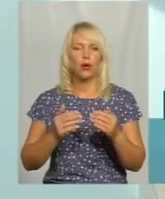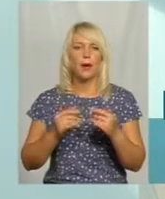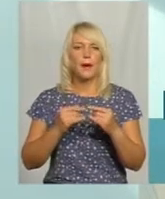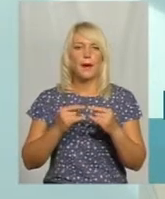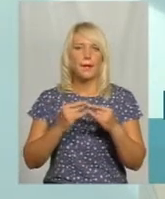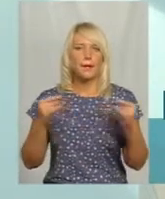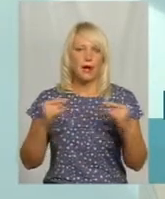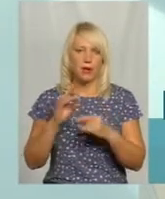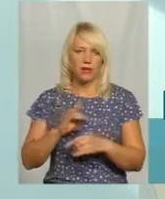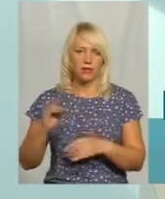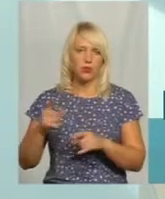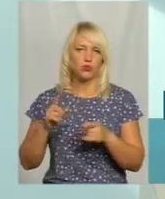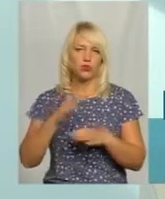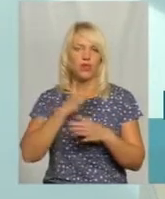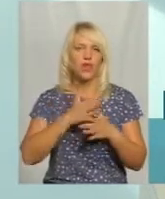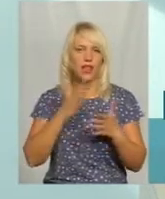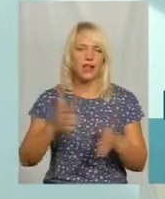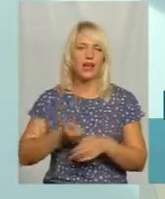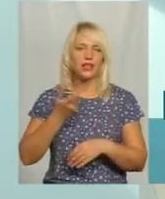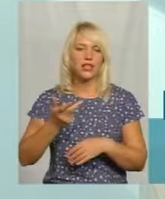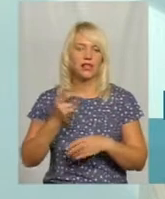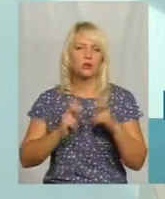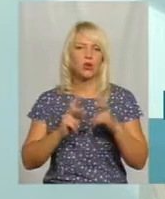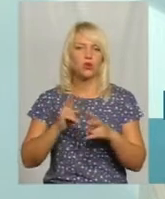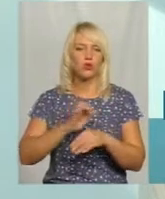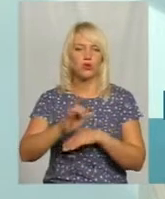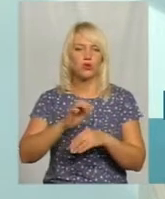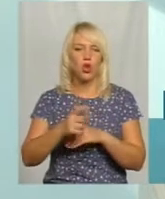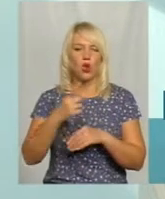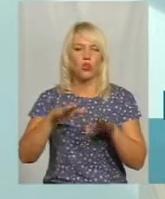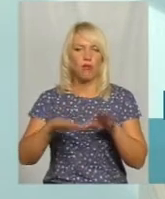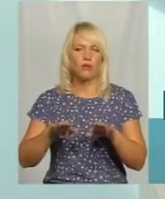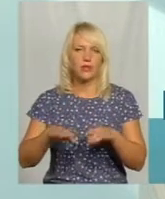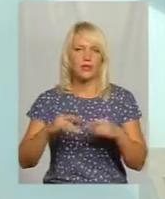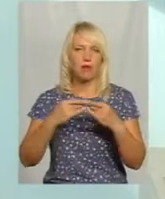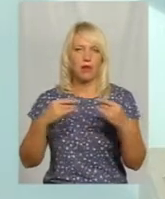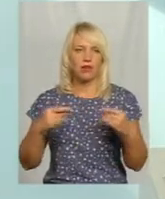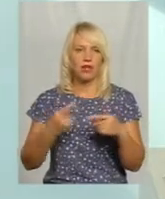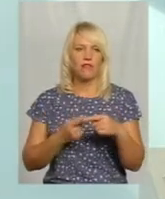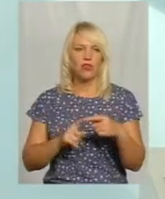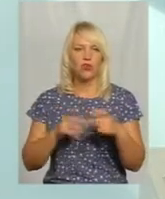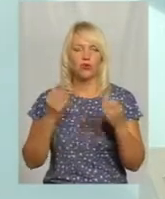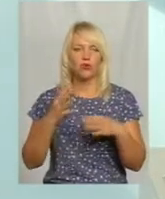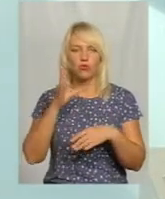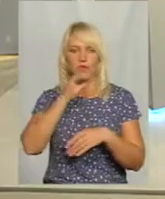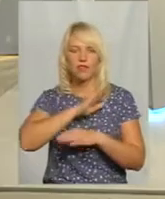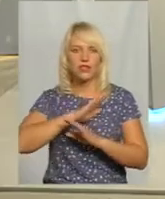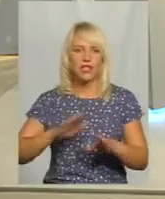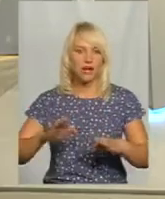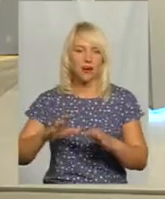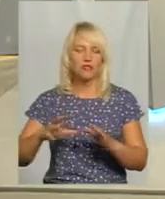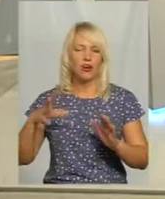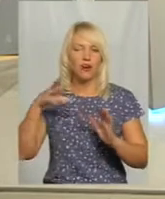велика кількість підприємств, які випускають такі одномісні парти, вони просто не встигають в межах